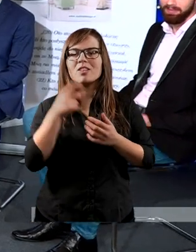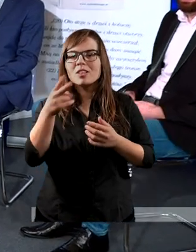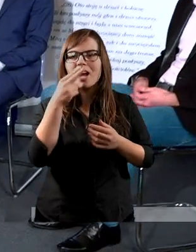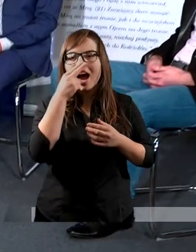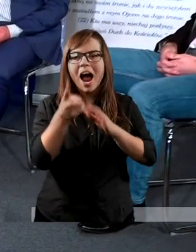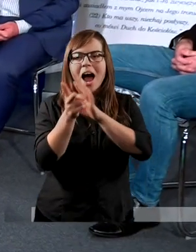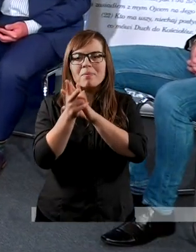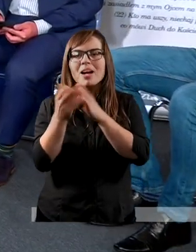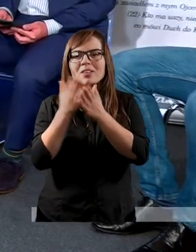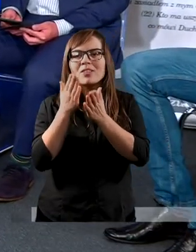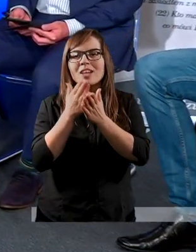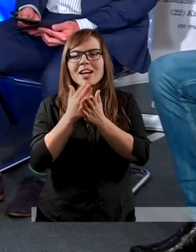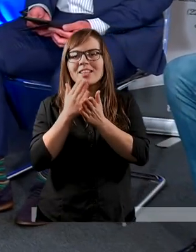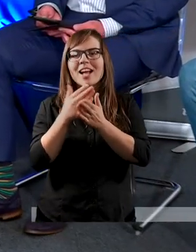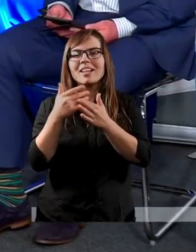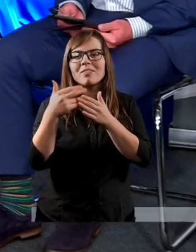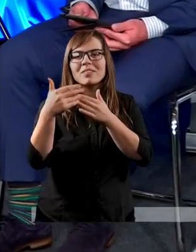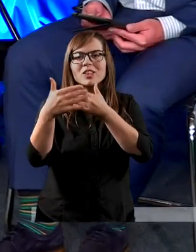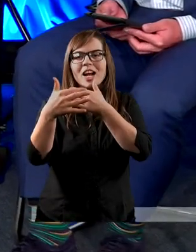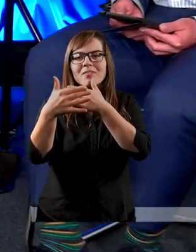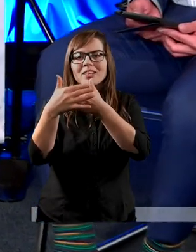Zaraz zobaczymy, która kamera... O, jest coś,